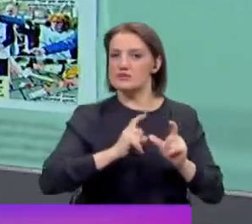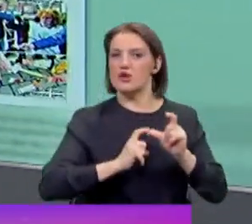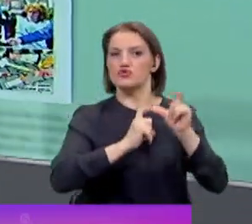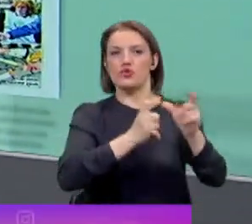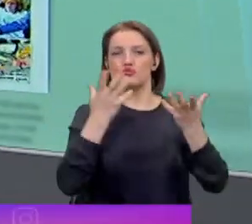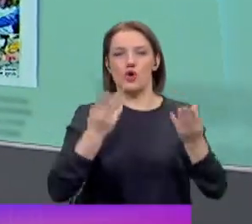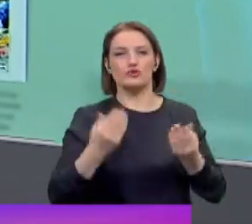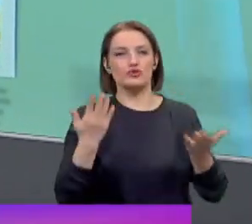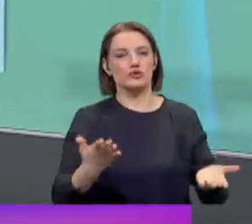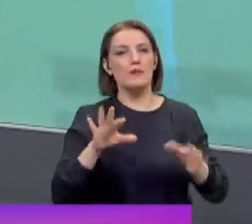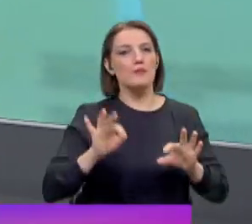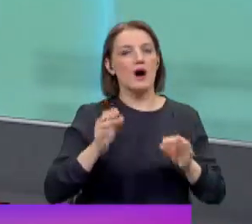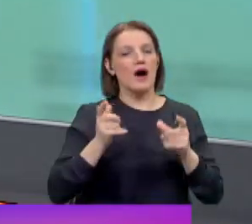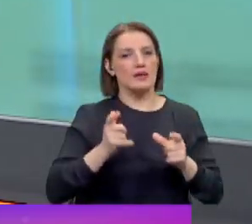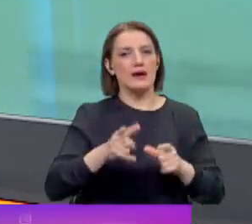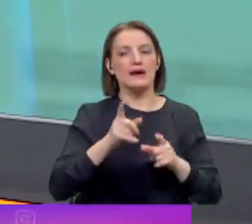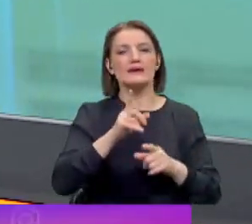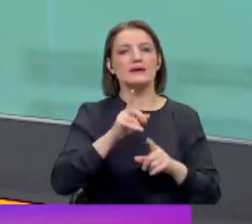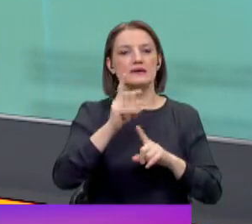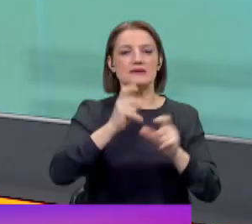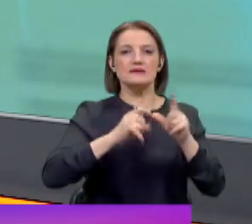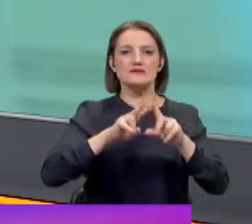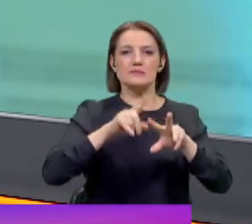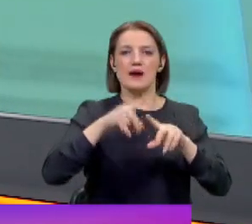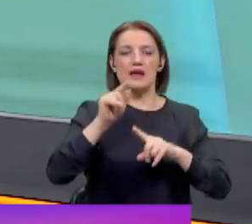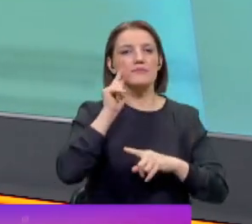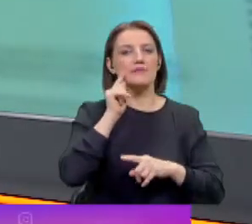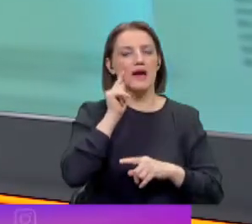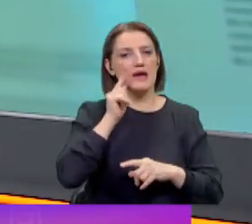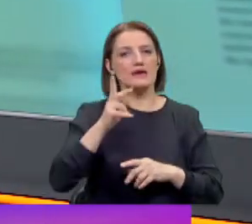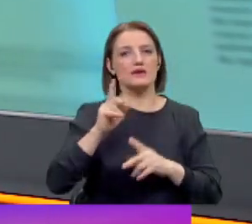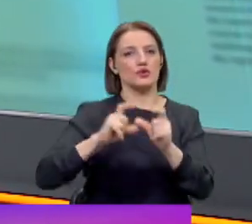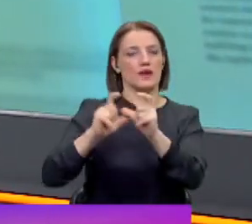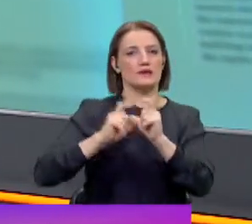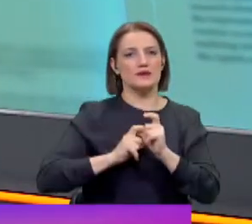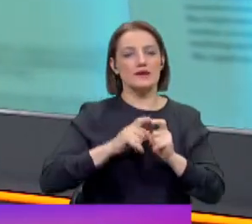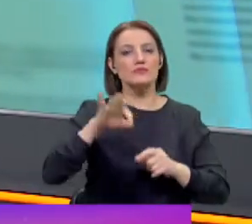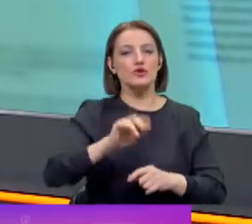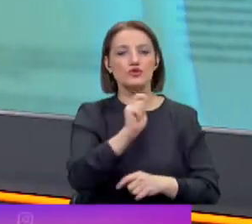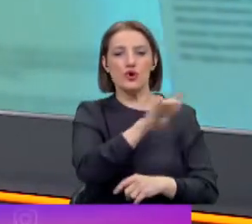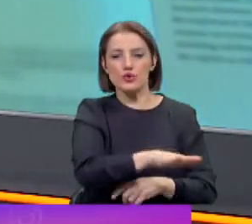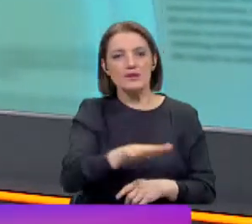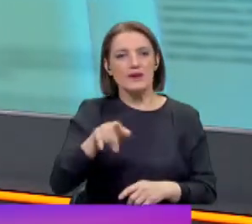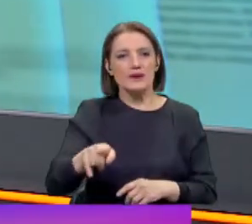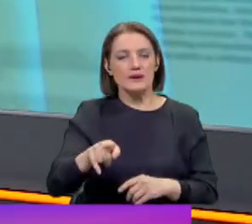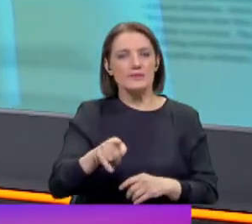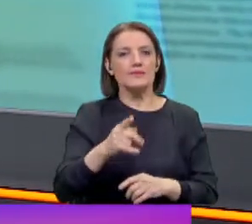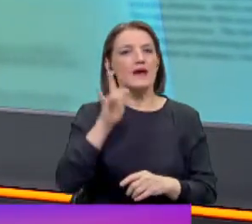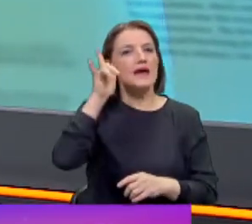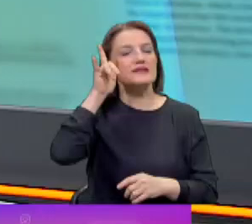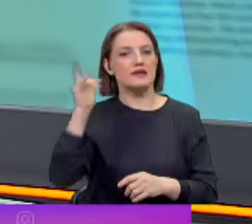bir sorumuz olsun bu arada İsmail Bey günaydın diyor ki bugün torunlarıma ile Şebnem ve Bulut Kartal